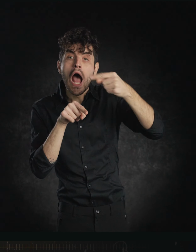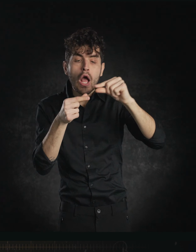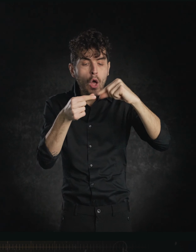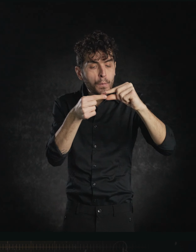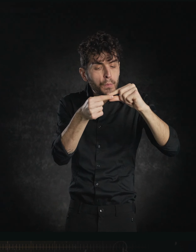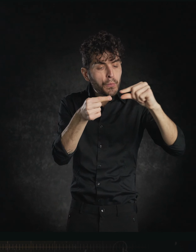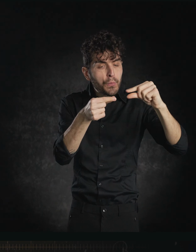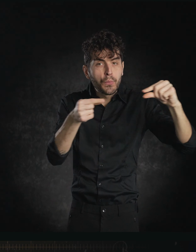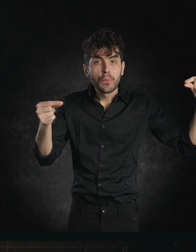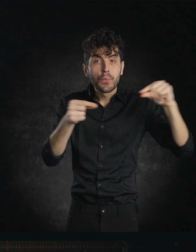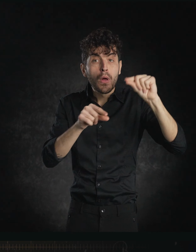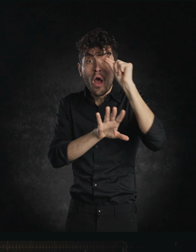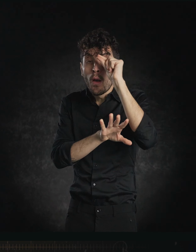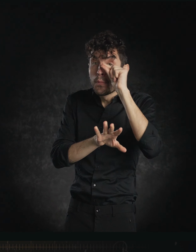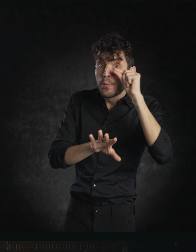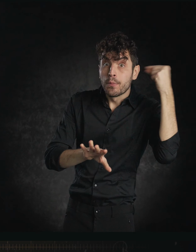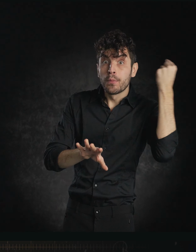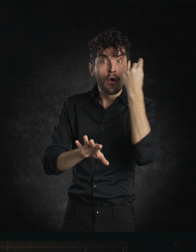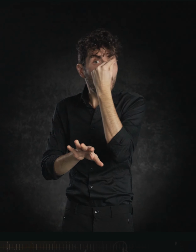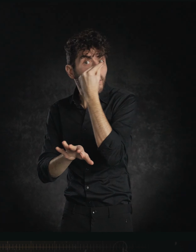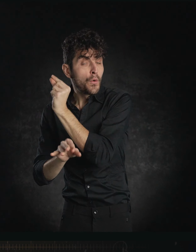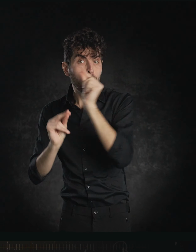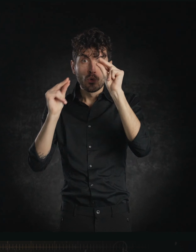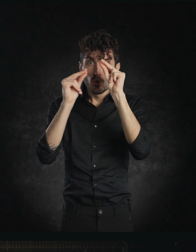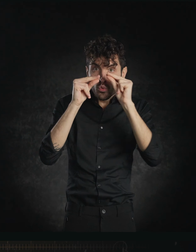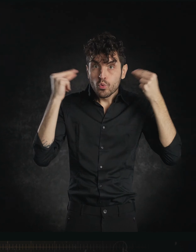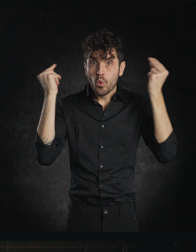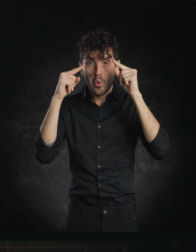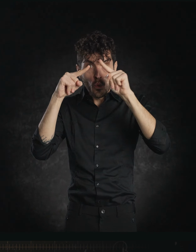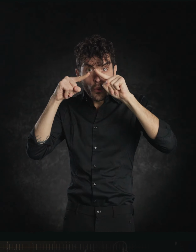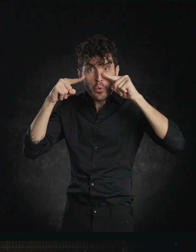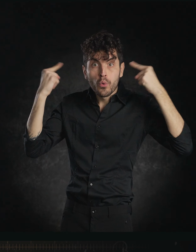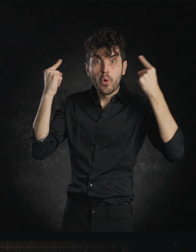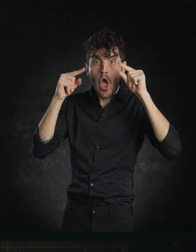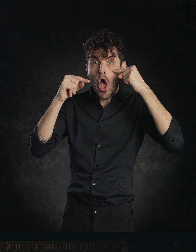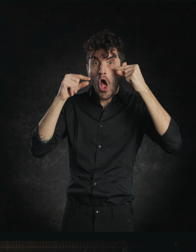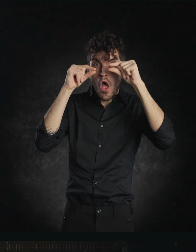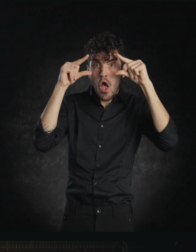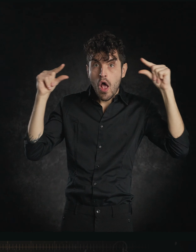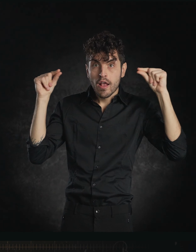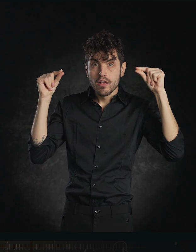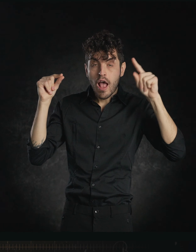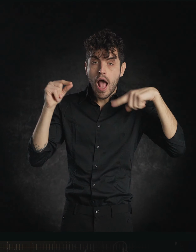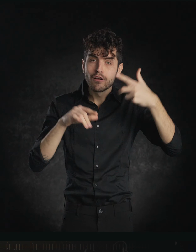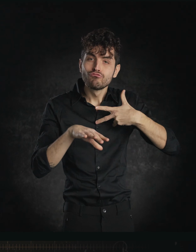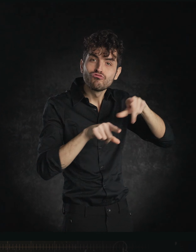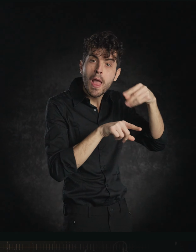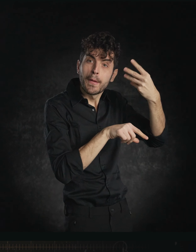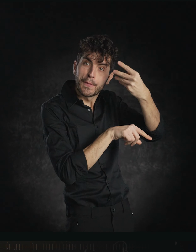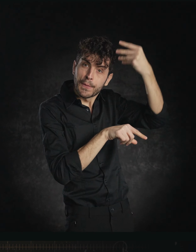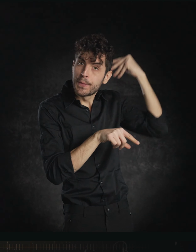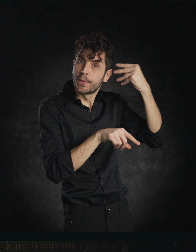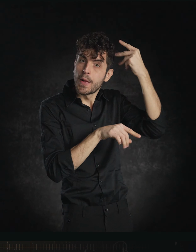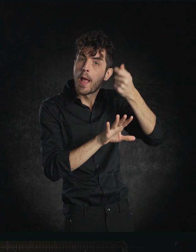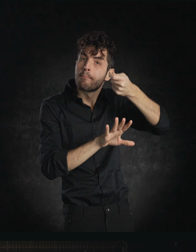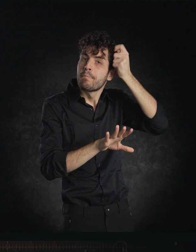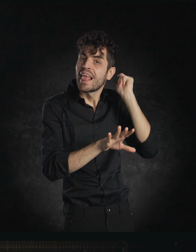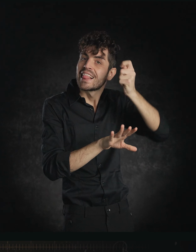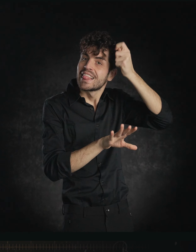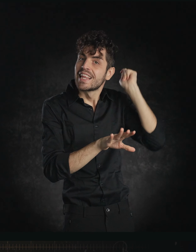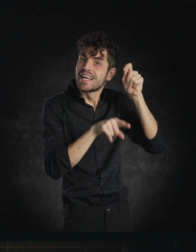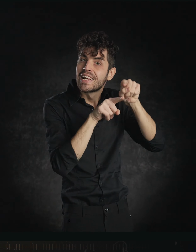palma appoggiato su questa mensola che serviva invece al colla, al trucco, per gli occhi. Troviamo anche una